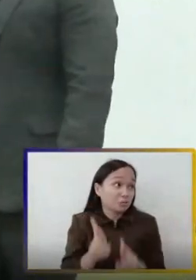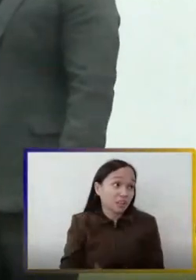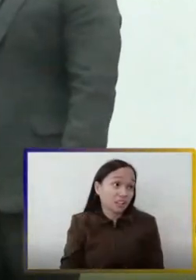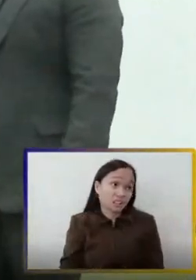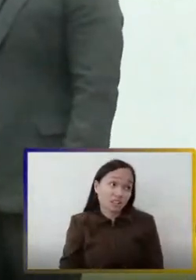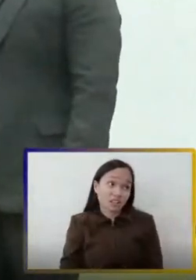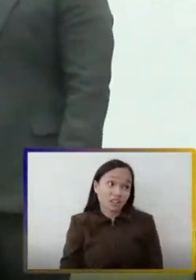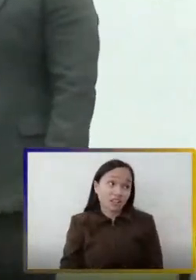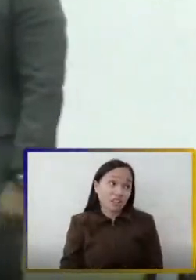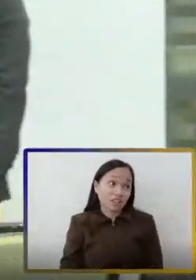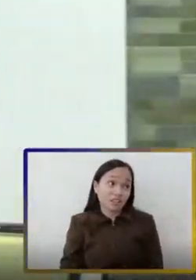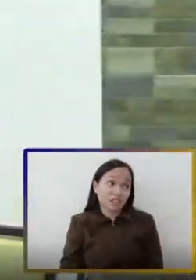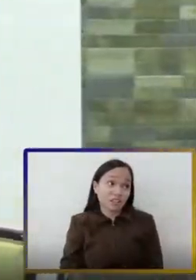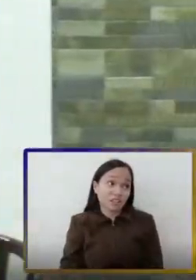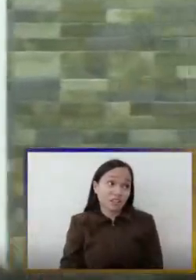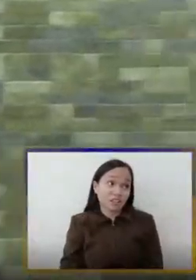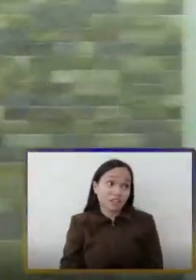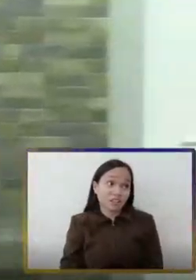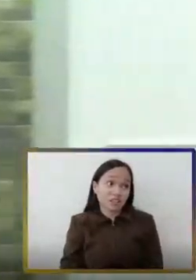Do you understand what I'm saying? Thank you.